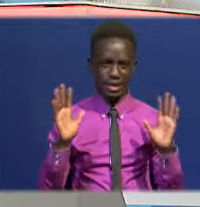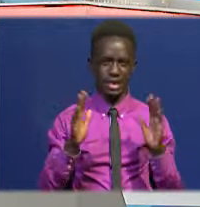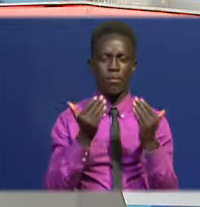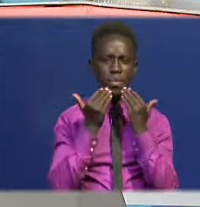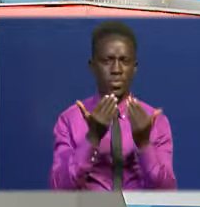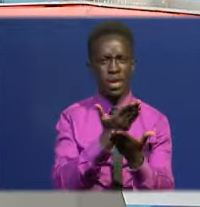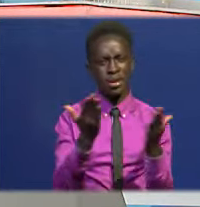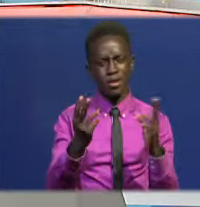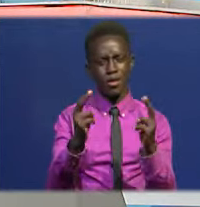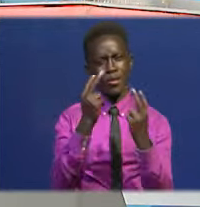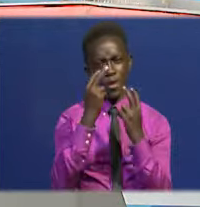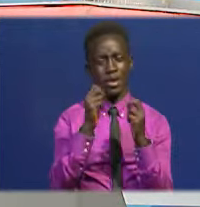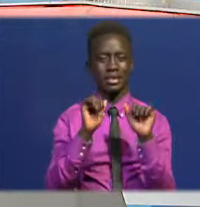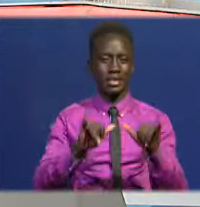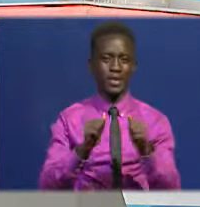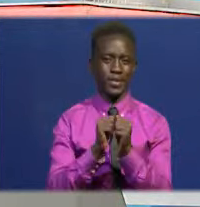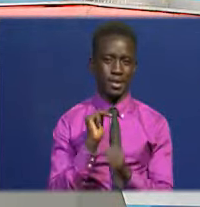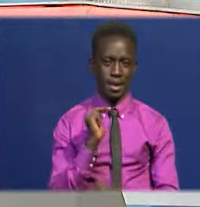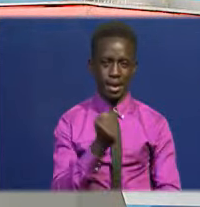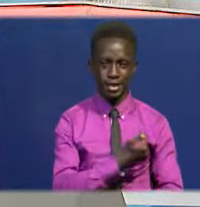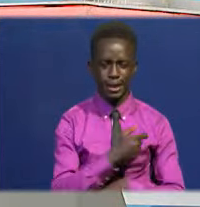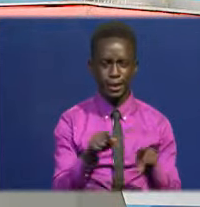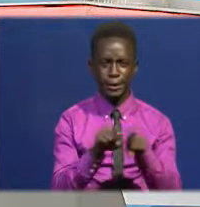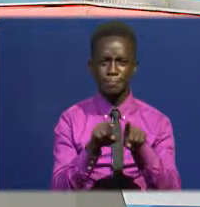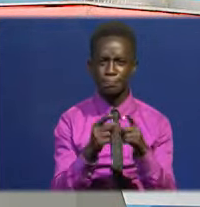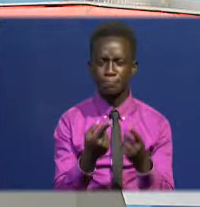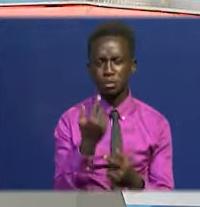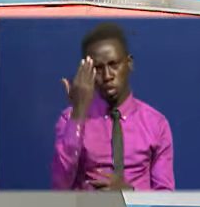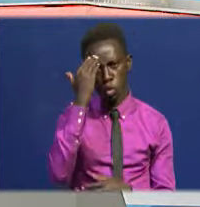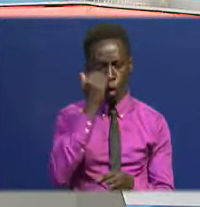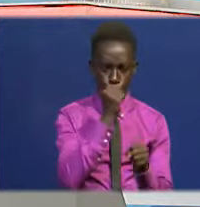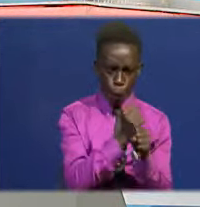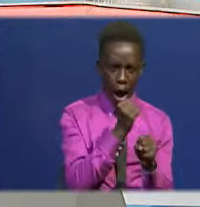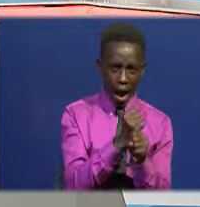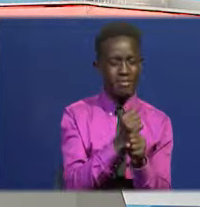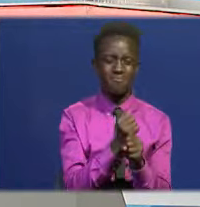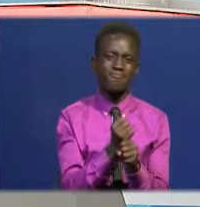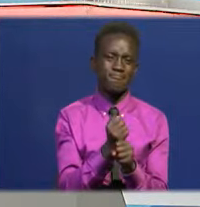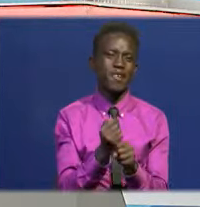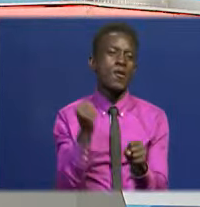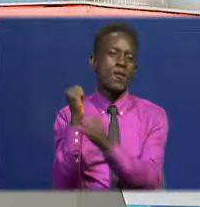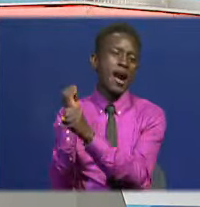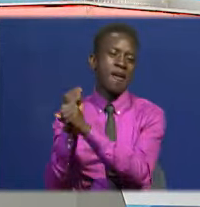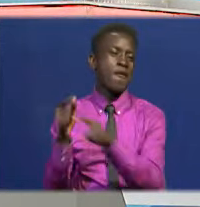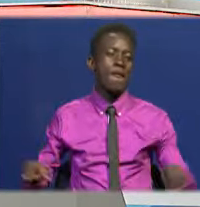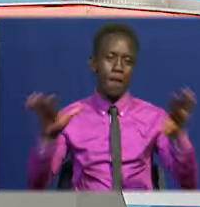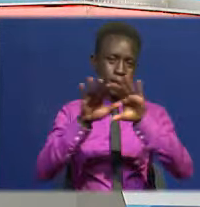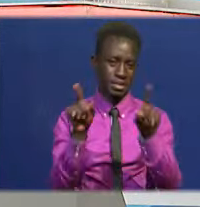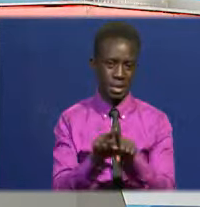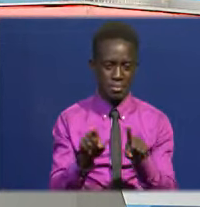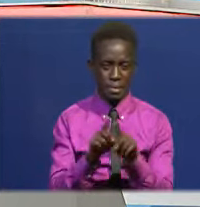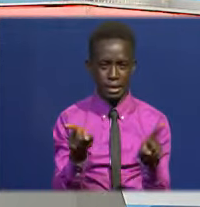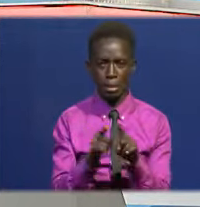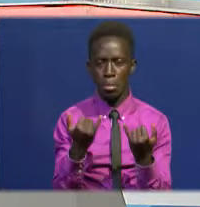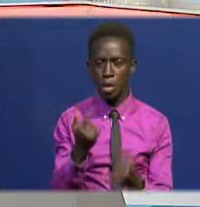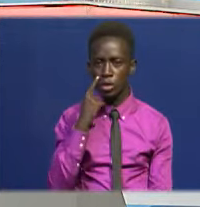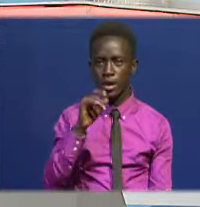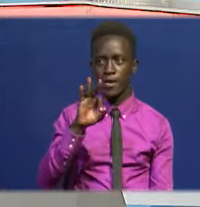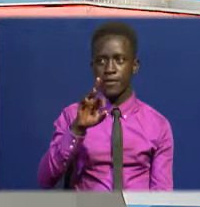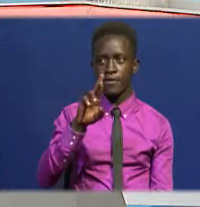Na tutoki patupu, tunakuachia kazi ni kazi. Na katika makala ya wiki hii ya kipindi hicho, ni kwamba mwanahabari wetu Frederick Mwoki